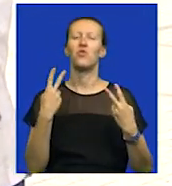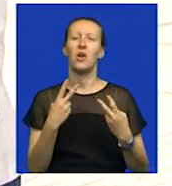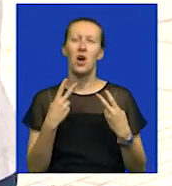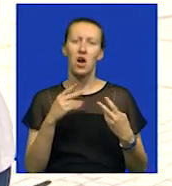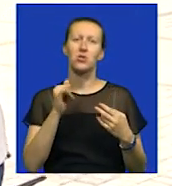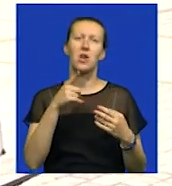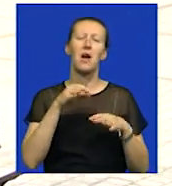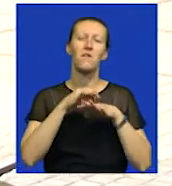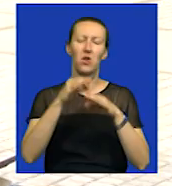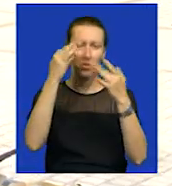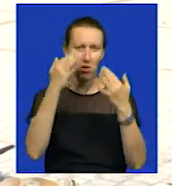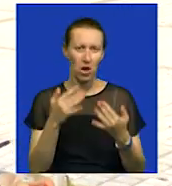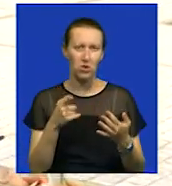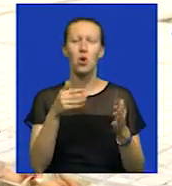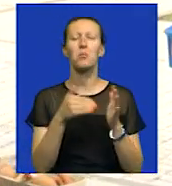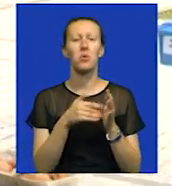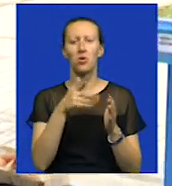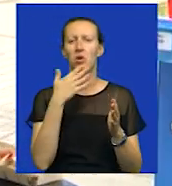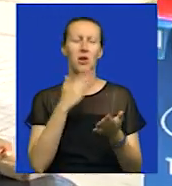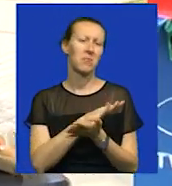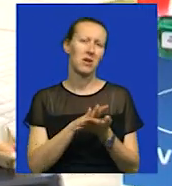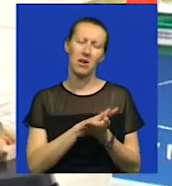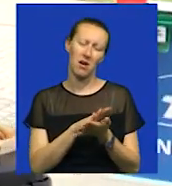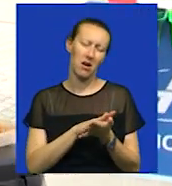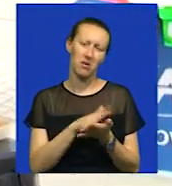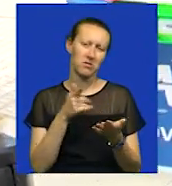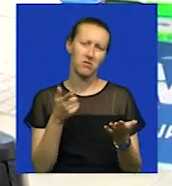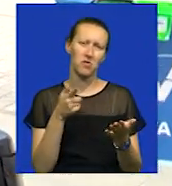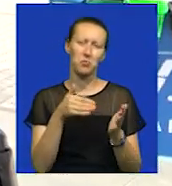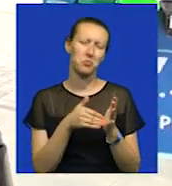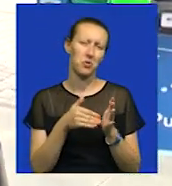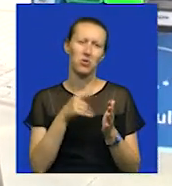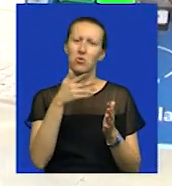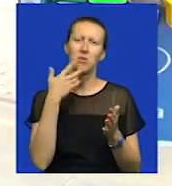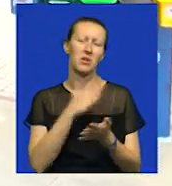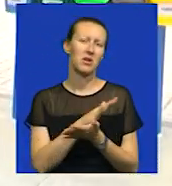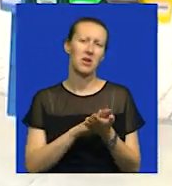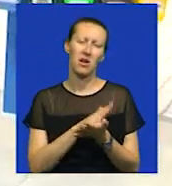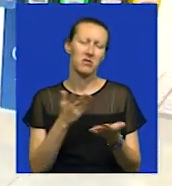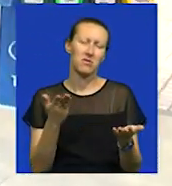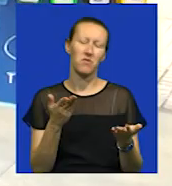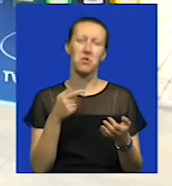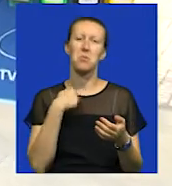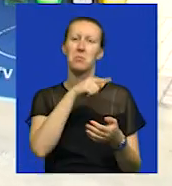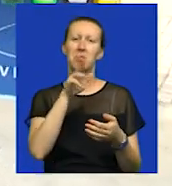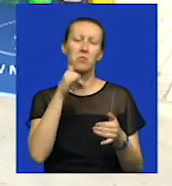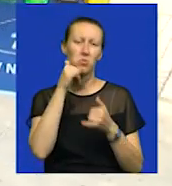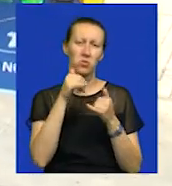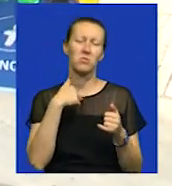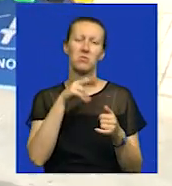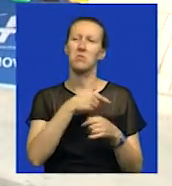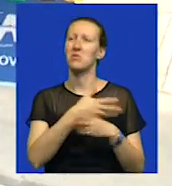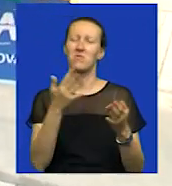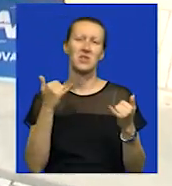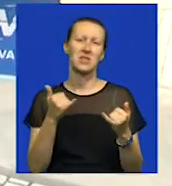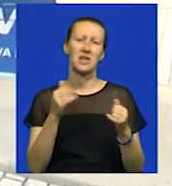znači da vodimo računa? A to je potreba, to nema uopće raspravljanja uopće. To uopće nema raspravljava, mislim, mi imamo turizam, mi imamo sve i